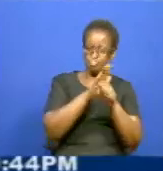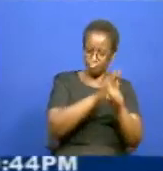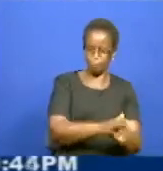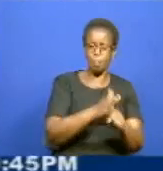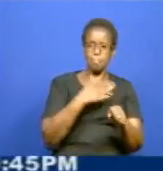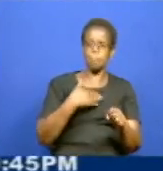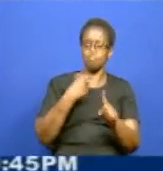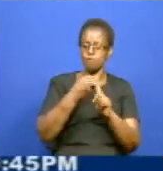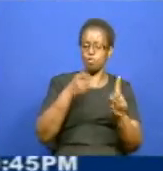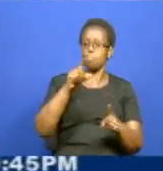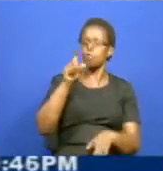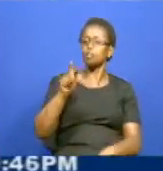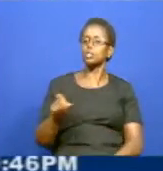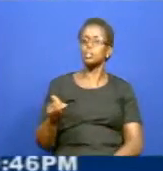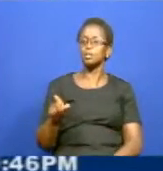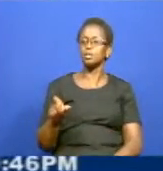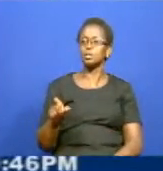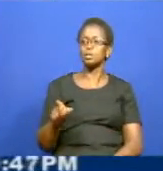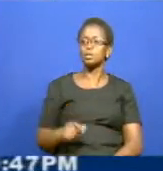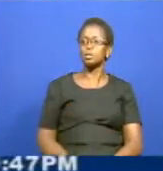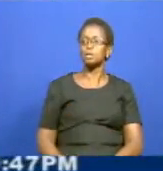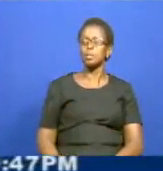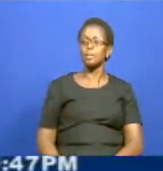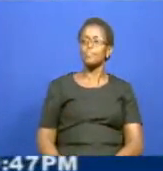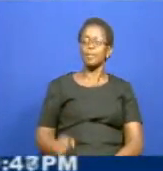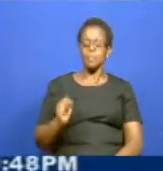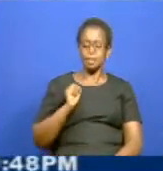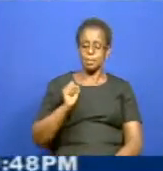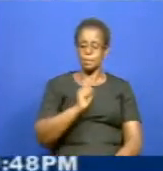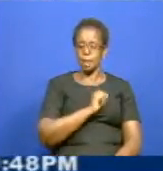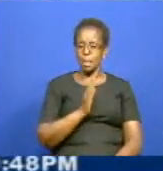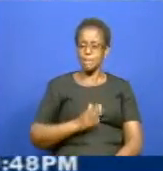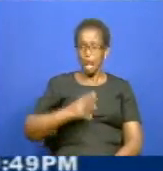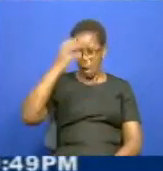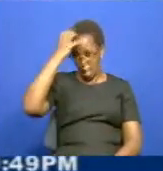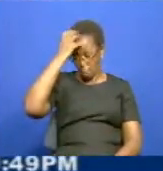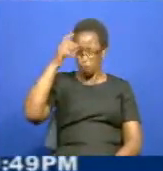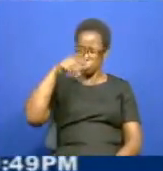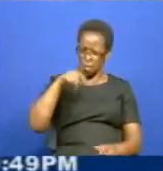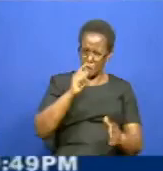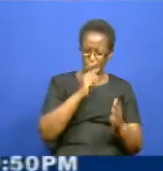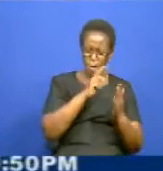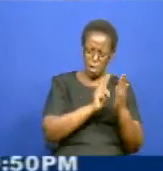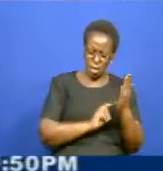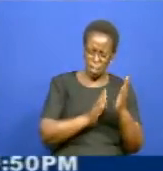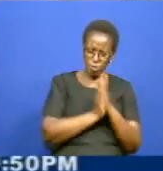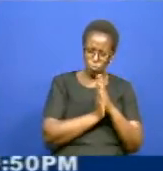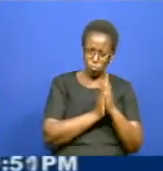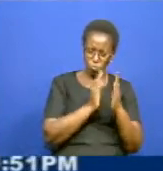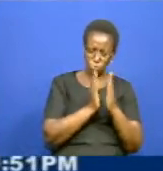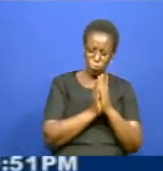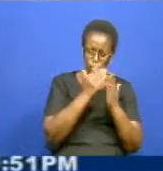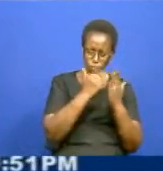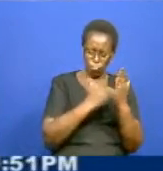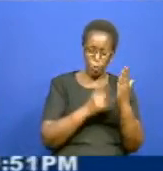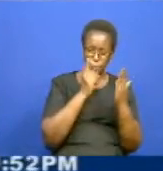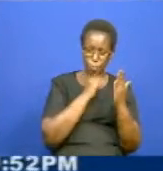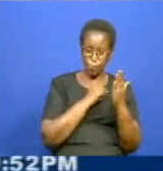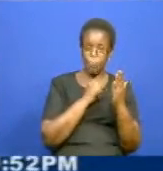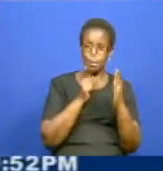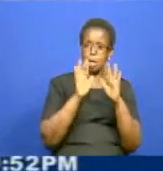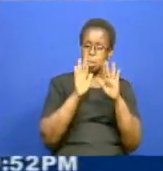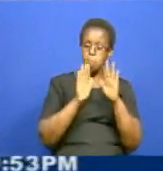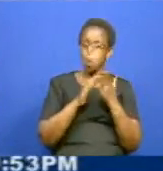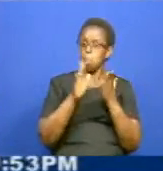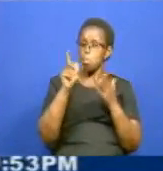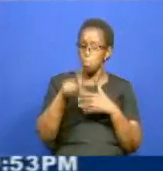hii, taarifa kama hii aliyosema Anwar, seneta wa Lamu, ni muhimu zaidi kuona ya kwamba maardhi ambayo